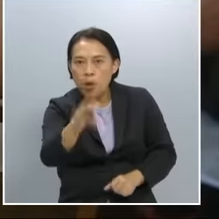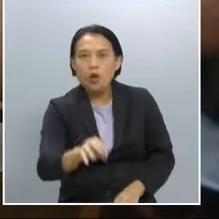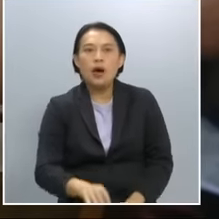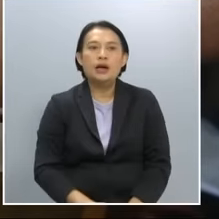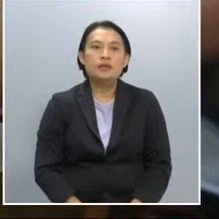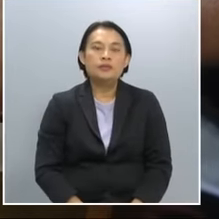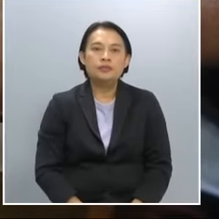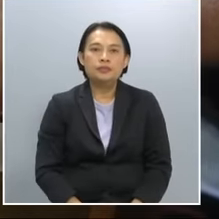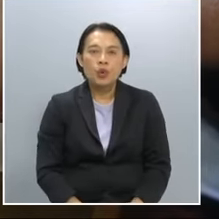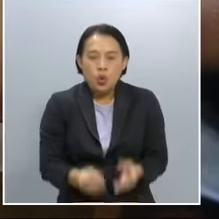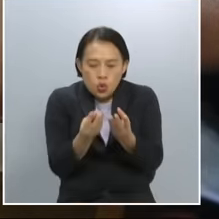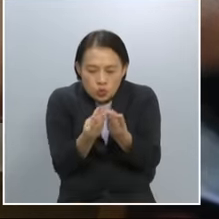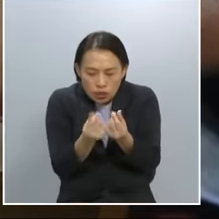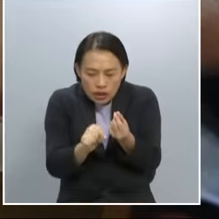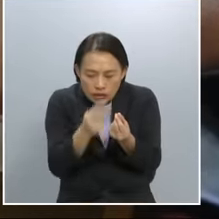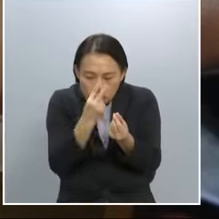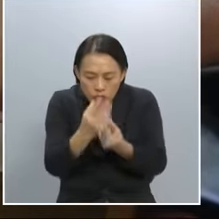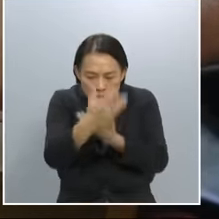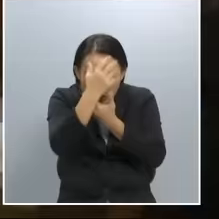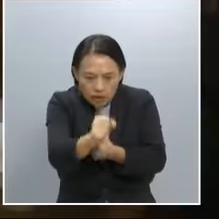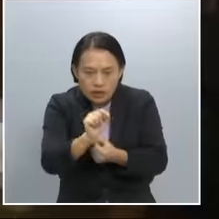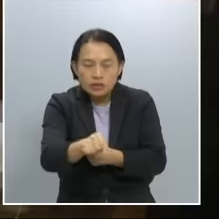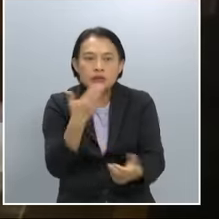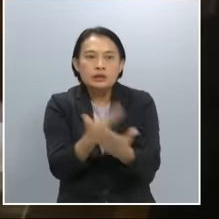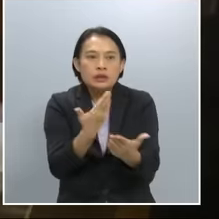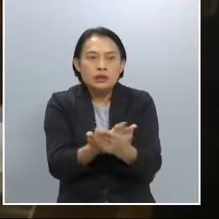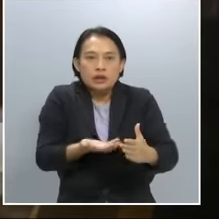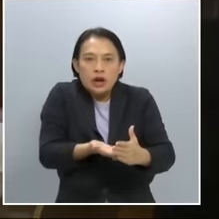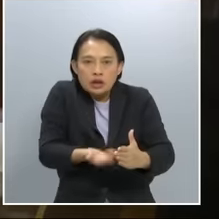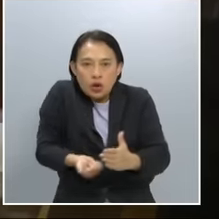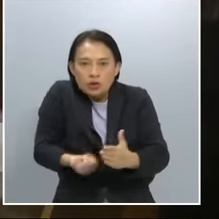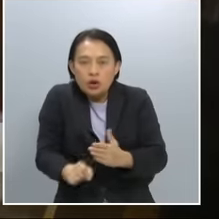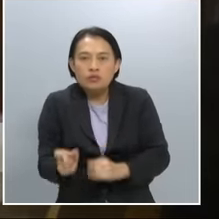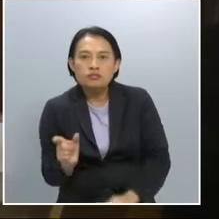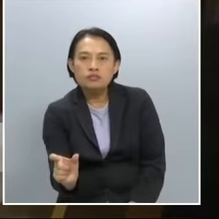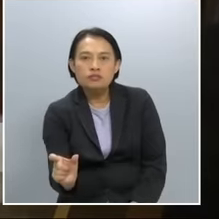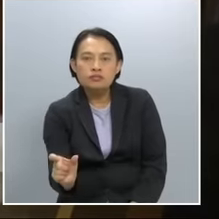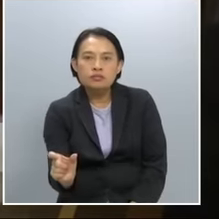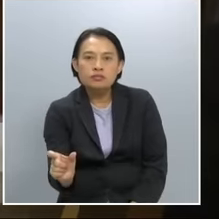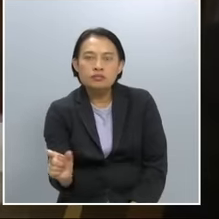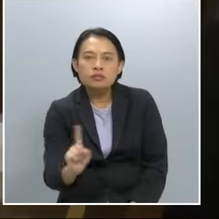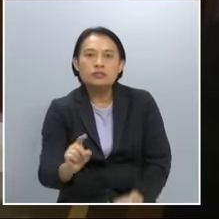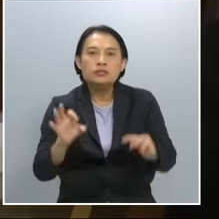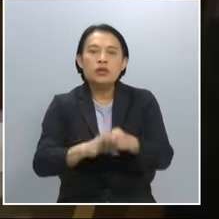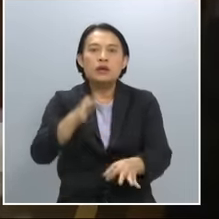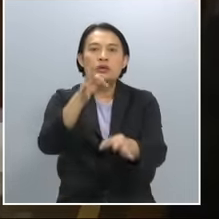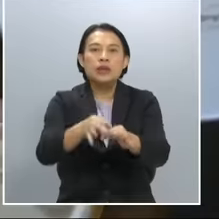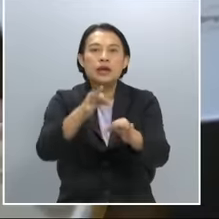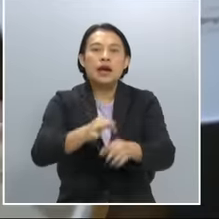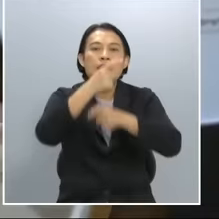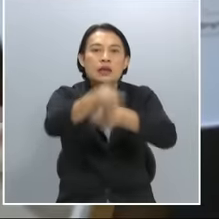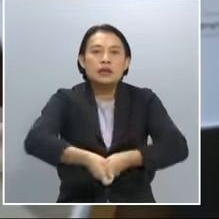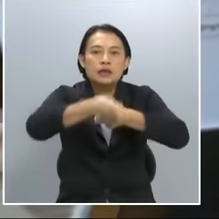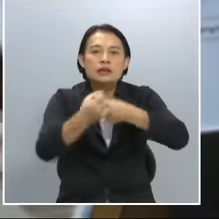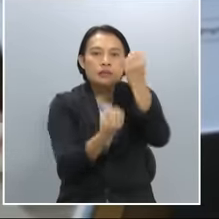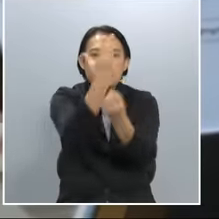มันมีตัวเลขที่น่าสนใจก็คือคนถอนเงินจาก ATM ของธกส.ปรากฏว่าที่25